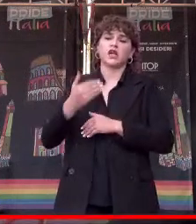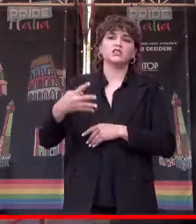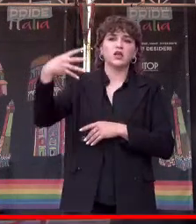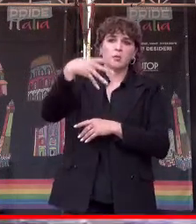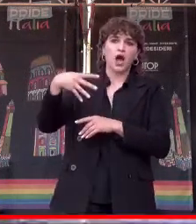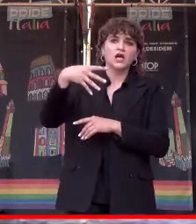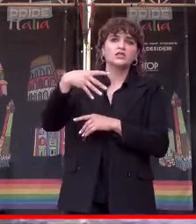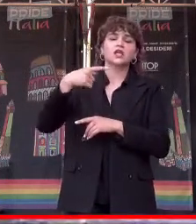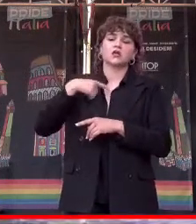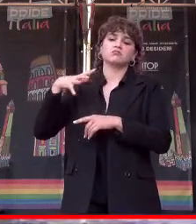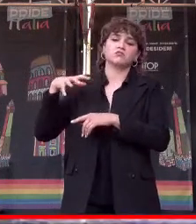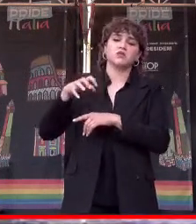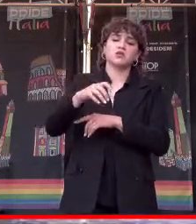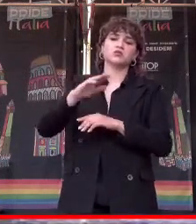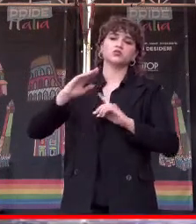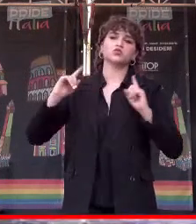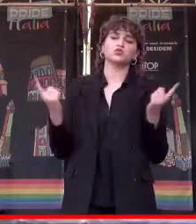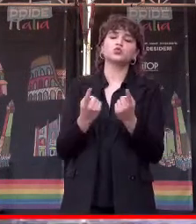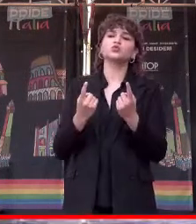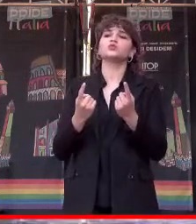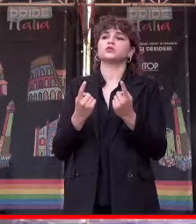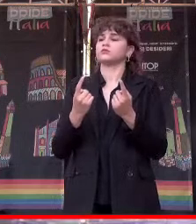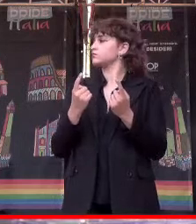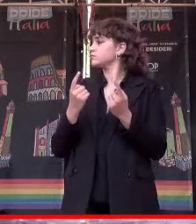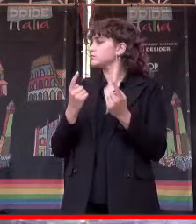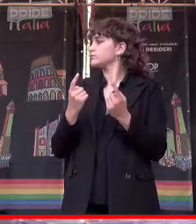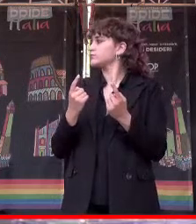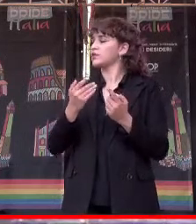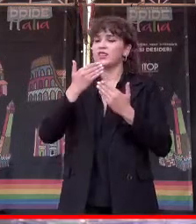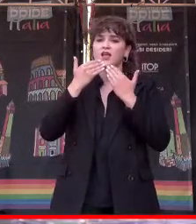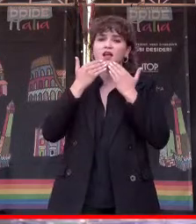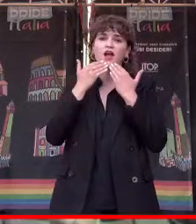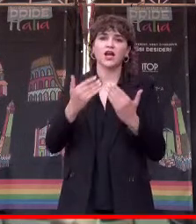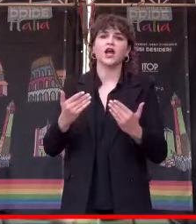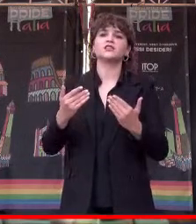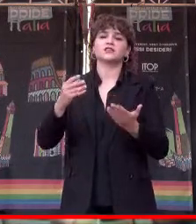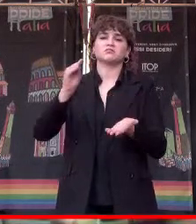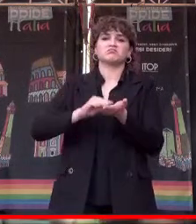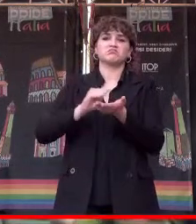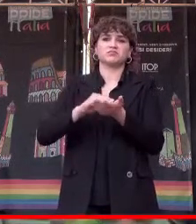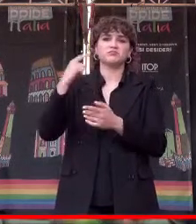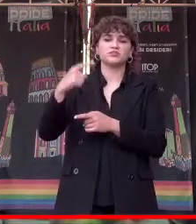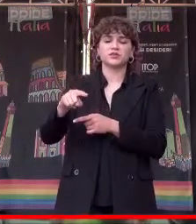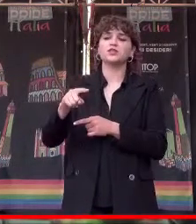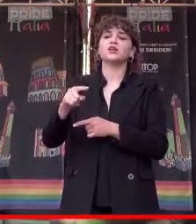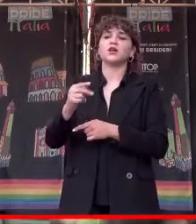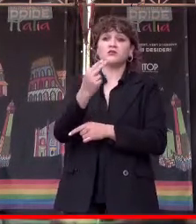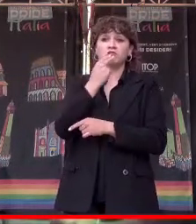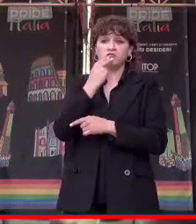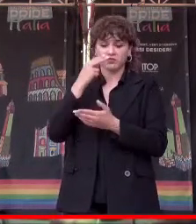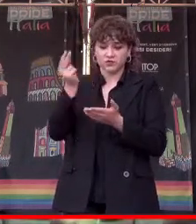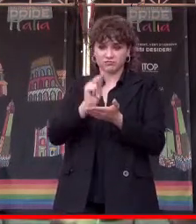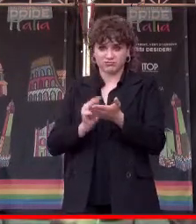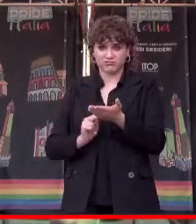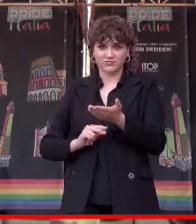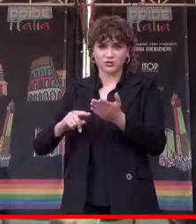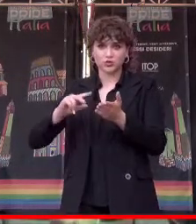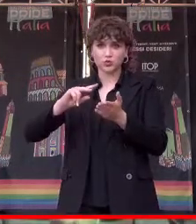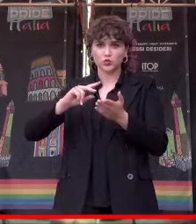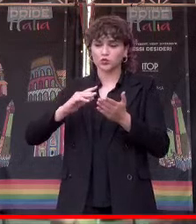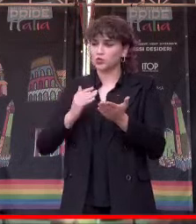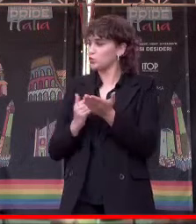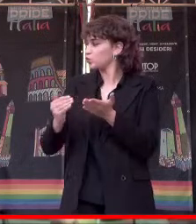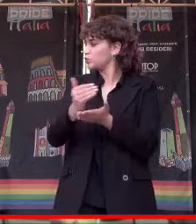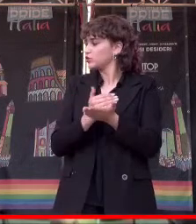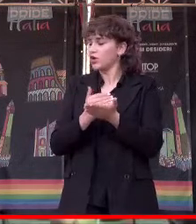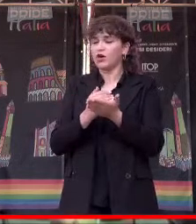tutto. Grazie di essere stata con noi, veramente grazie. E il Vigile ha segnato tutto. Ho PNR tutto. Mi raccomando, quando possiamo